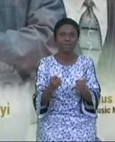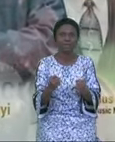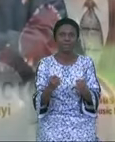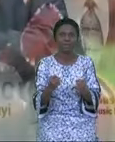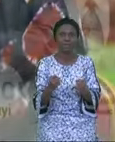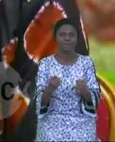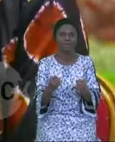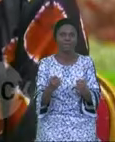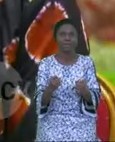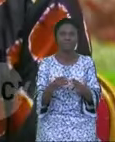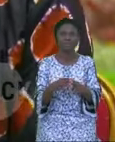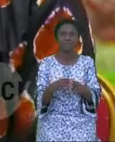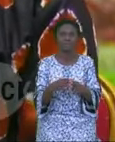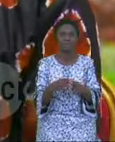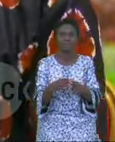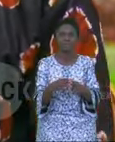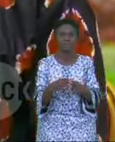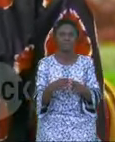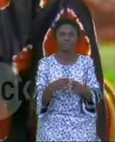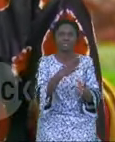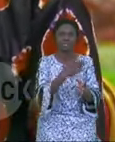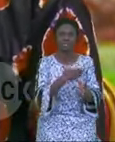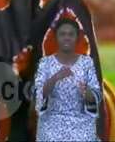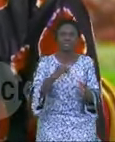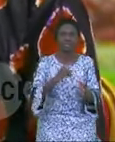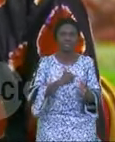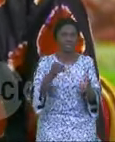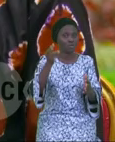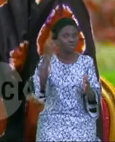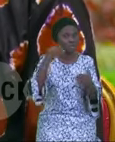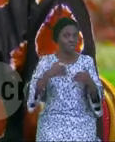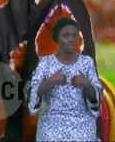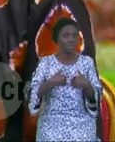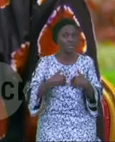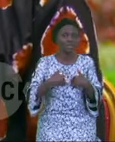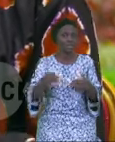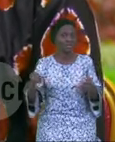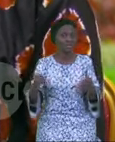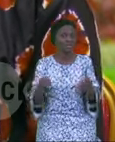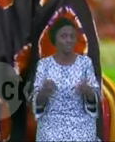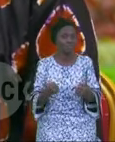de la puissance triomphante j'avais des filles